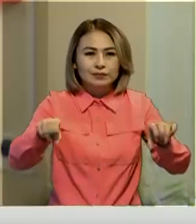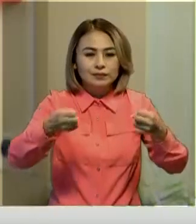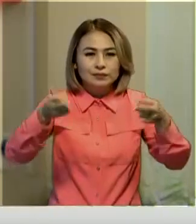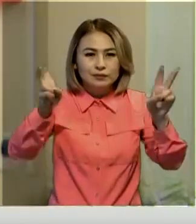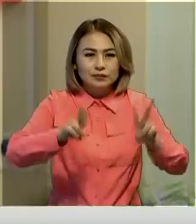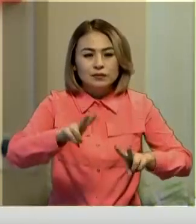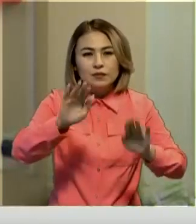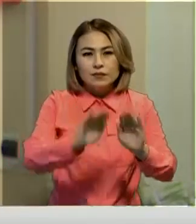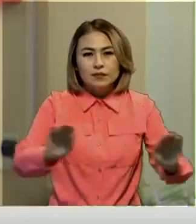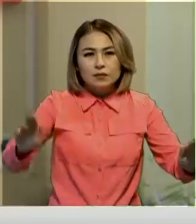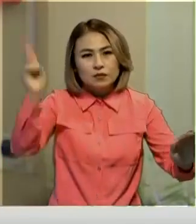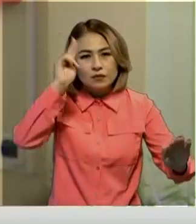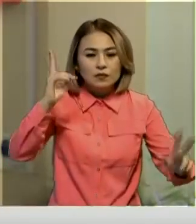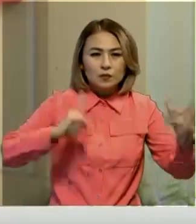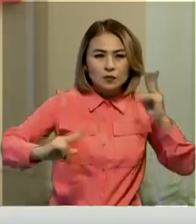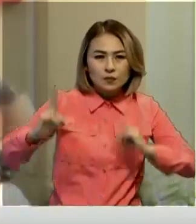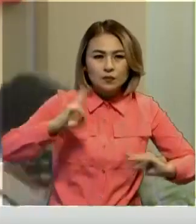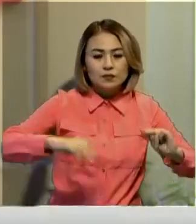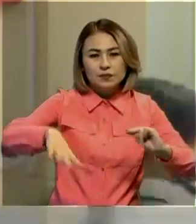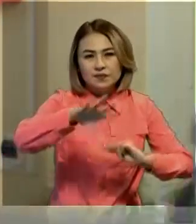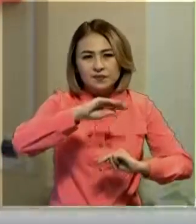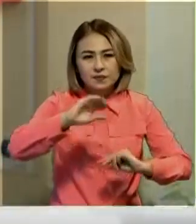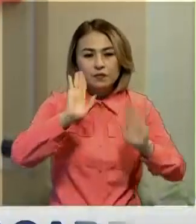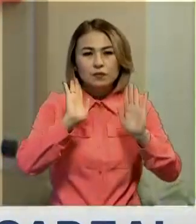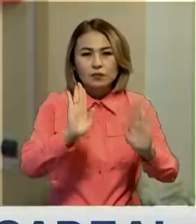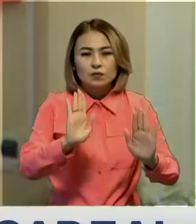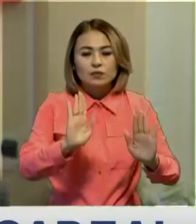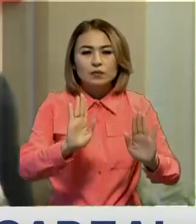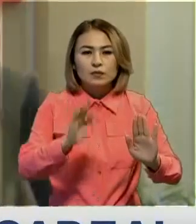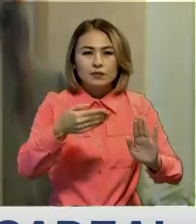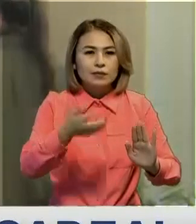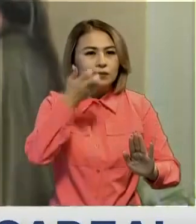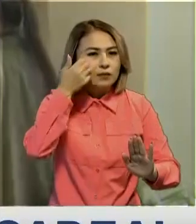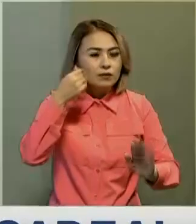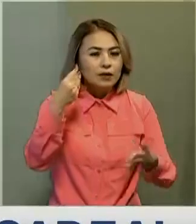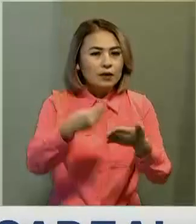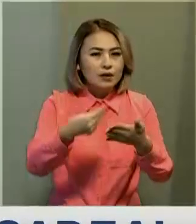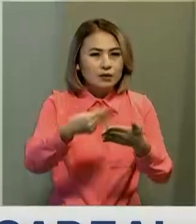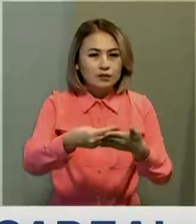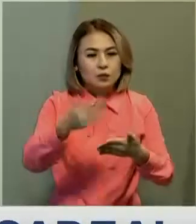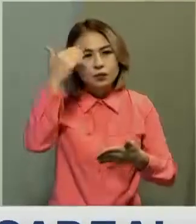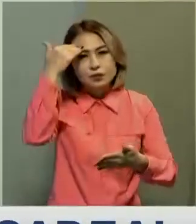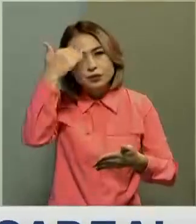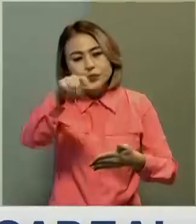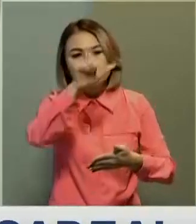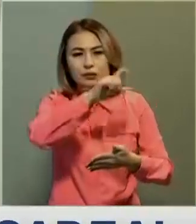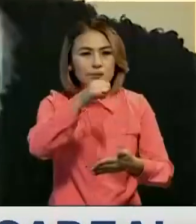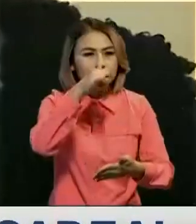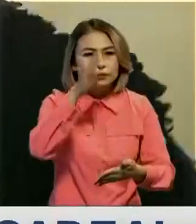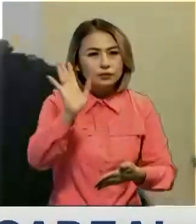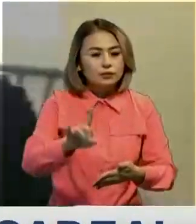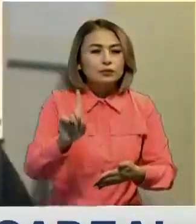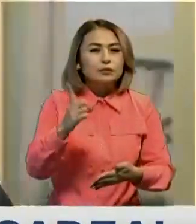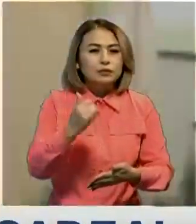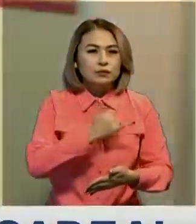біздің оқушылар, мұғалімдер, тех персоналдар тек қана сол жүйе арқылы өтеді. Бөтен адам олардан кіре алмайды, себебі